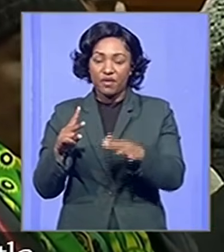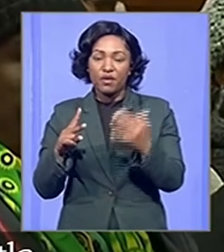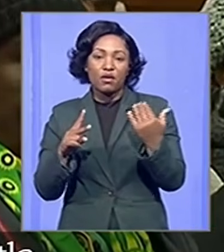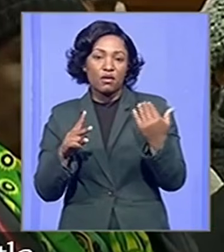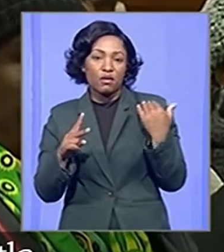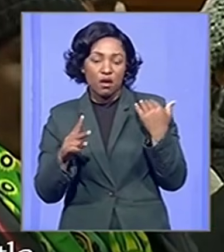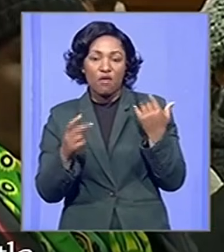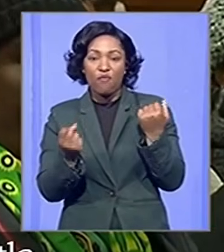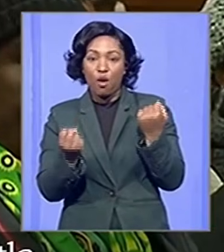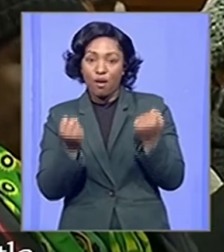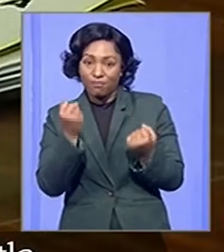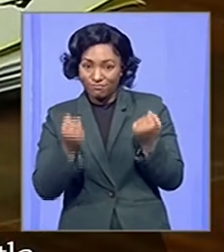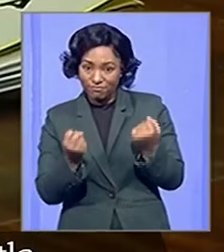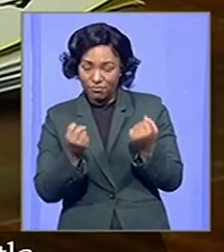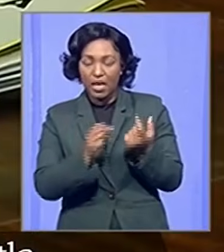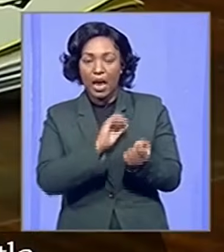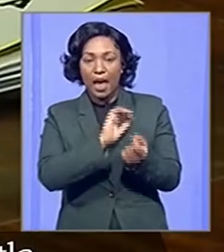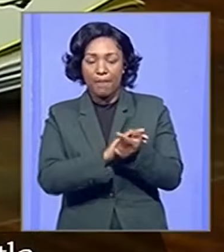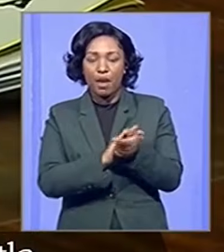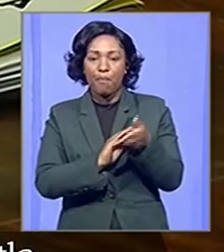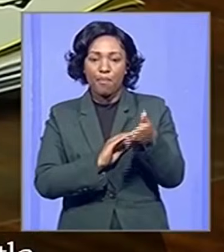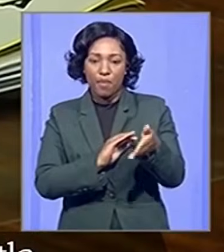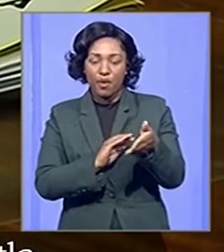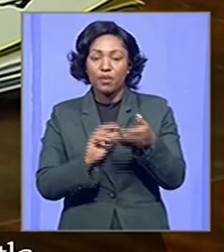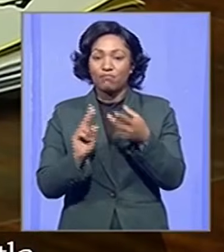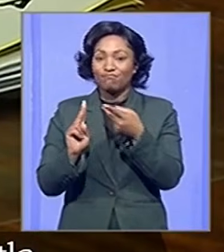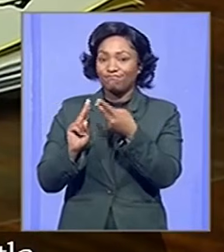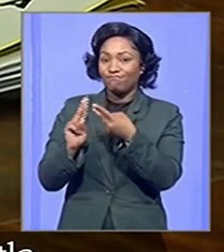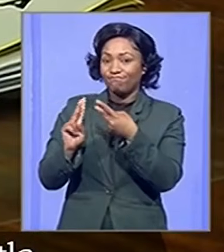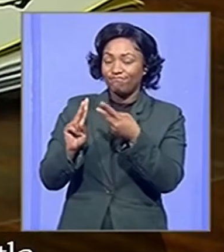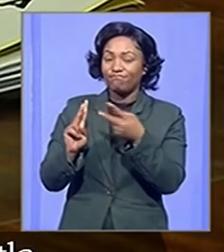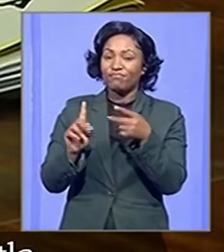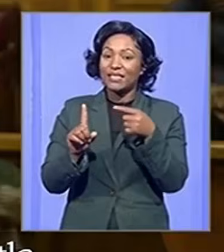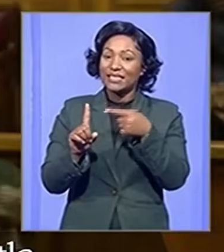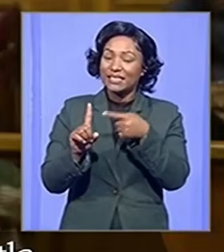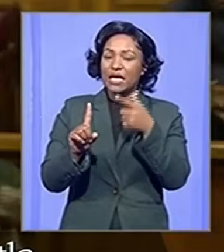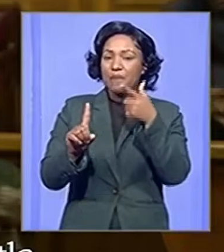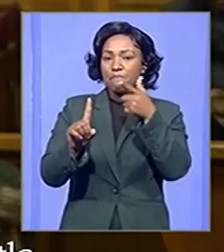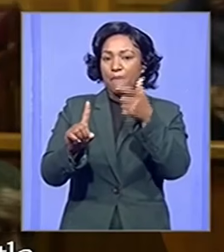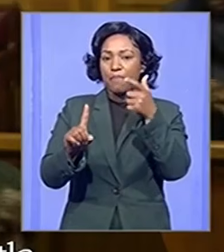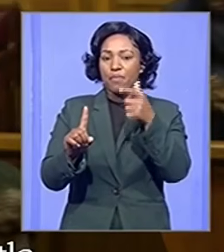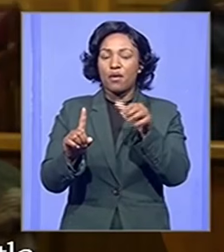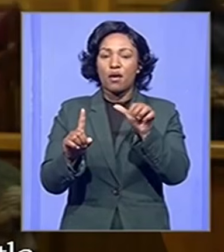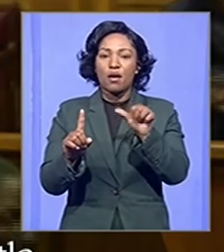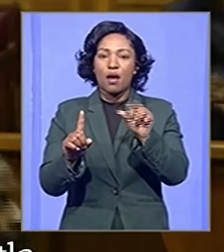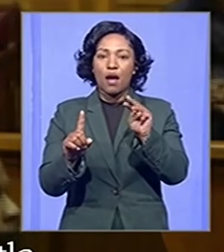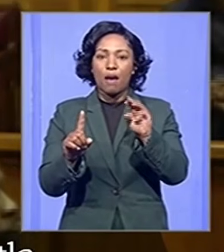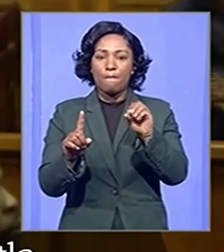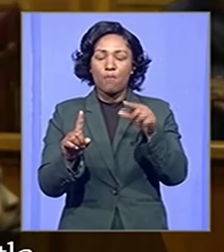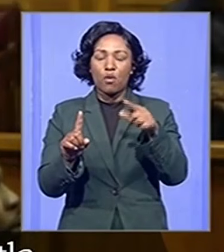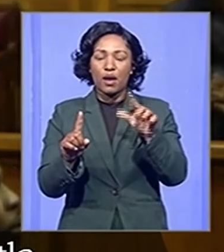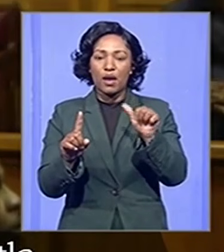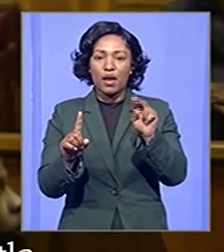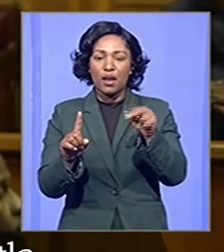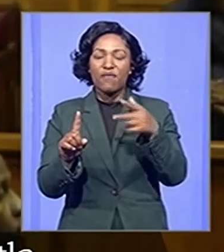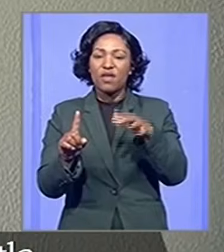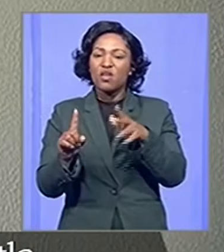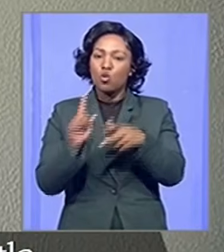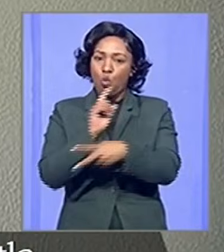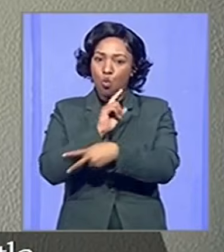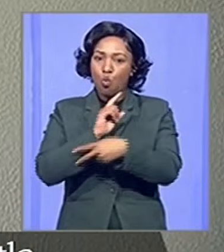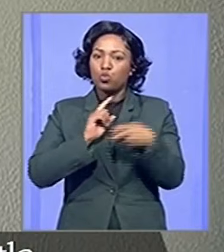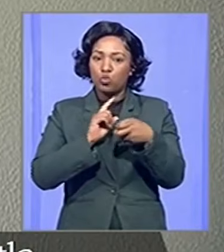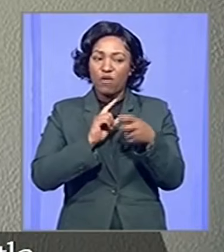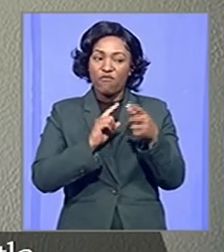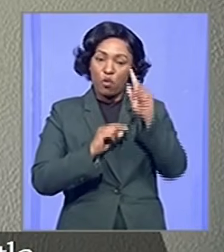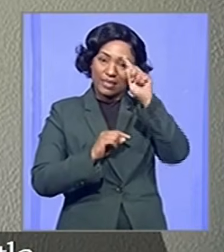ya ketsahalo. Ditlaleo di kuma ha Zwakala a ile a thunya amogelang a mo qosa ka ho utswa mohala wa morao wa hae wa thekeng